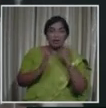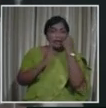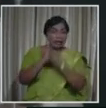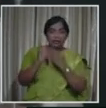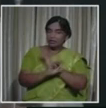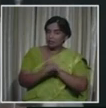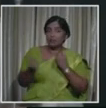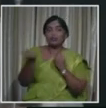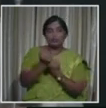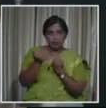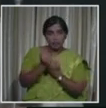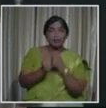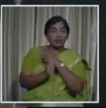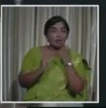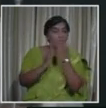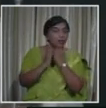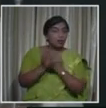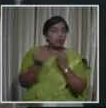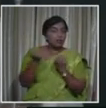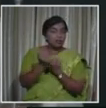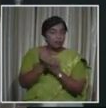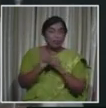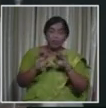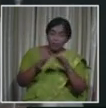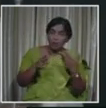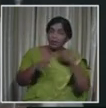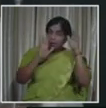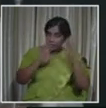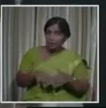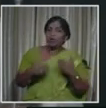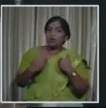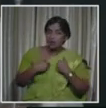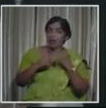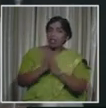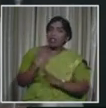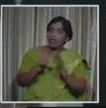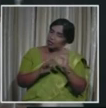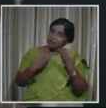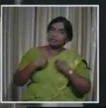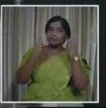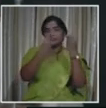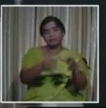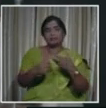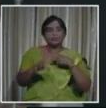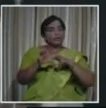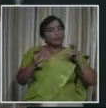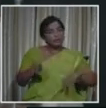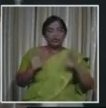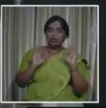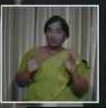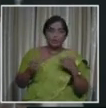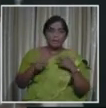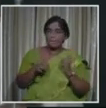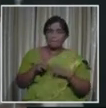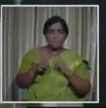විරහිතව සහයෝග දෙන්න ඕන ඒ කොන්දේසි විරහිතව සහයෝග දෙන්න ඕනම කෙනෙක් එනවා නම් අපේ ඇමතිකම් වලිනුත් අපි ඒ මොහොතේම අයින් වෙන්න අපි සූදානම් අපිට කිසිම